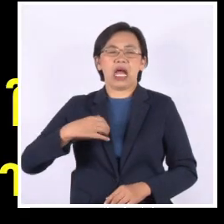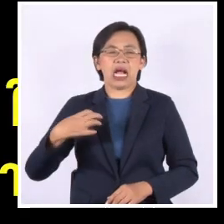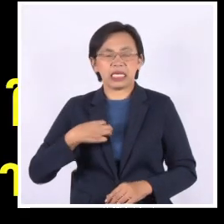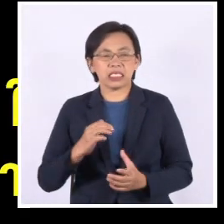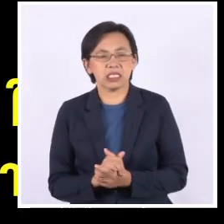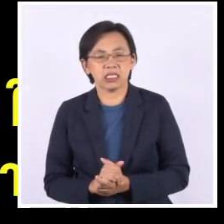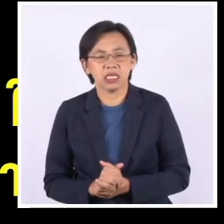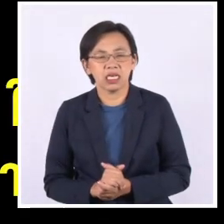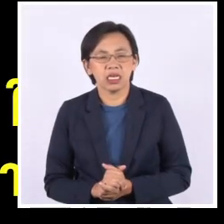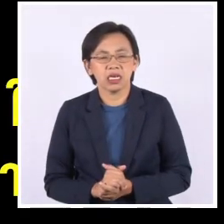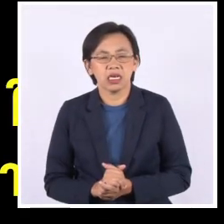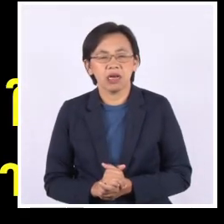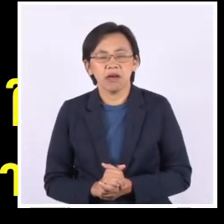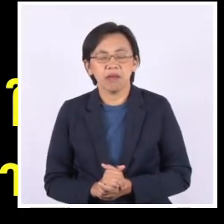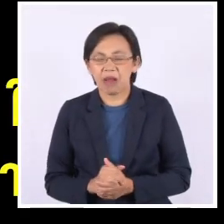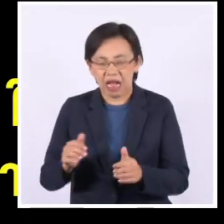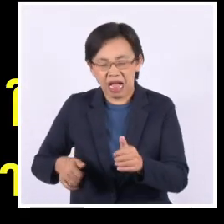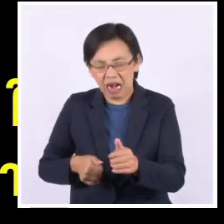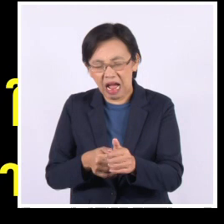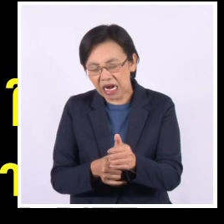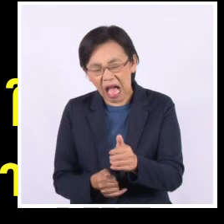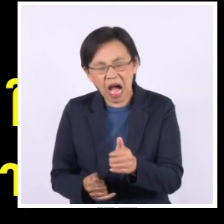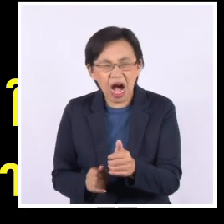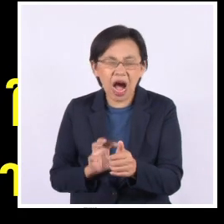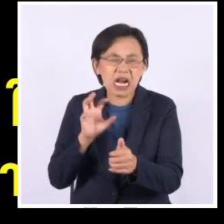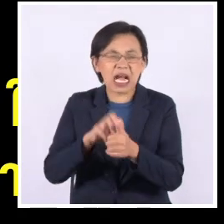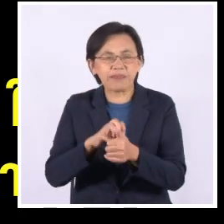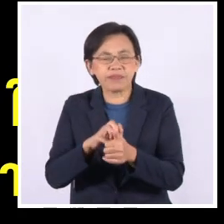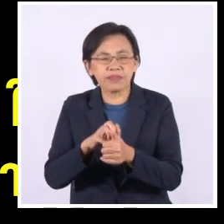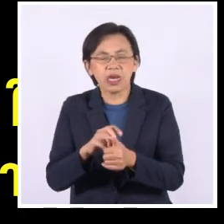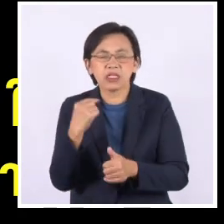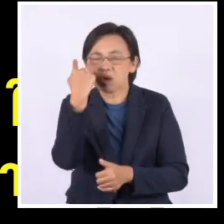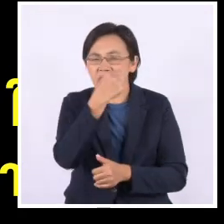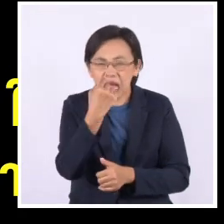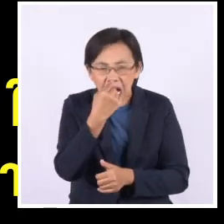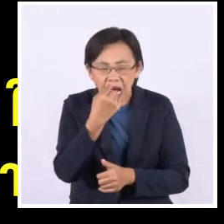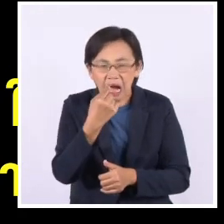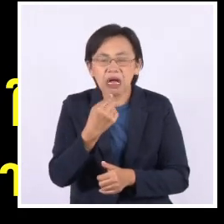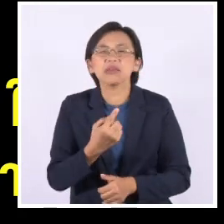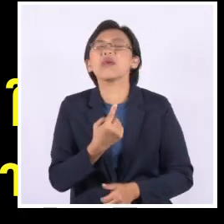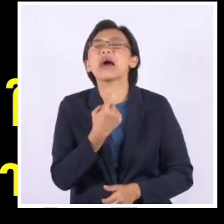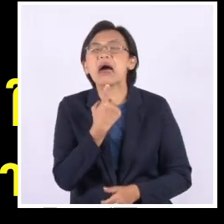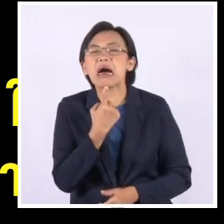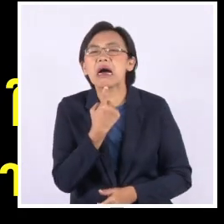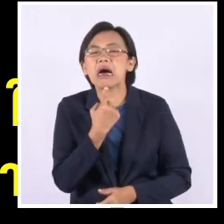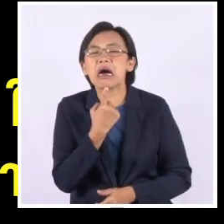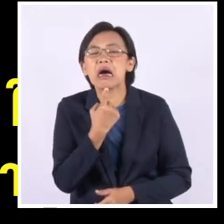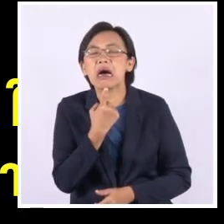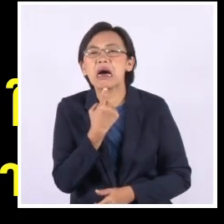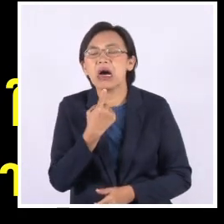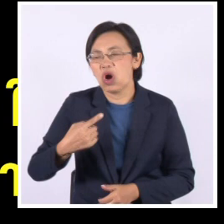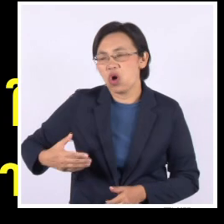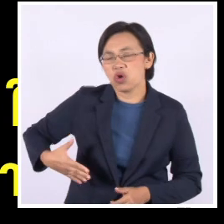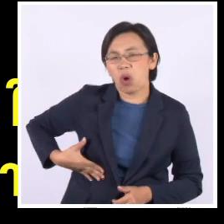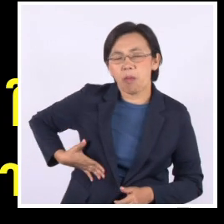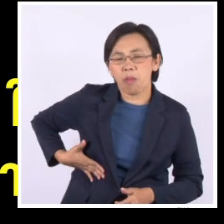ามันไปเก็บหลังบ้านกลายเป็นว่ามันย่องมาข้างหลังแล้วกระโดดงับเข้าไปตอนนี้โดนที่หน้านะคะแล้วก็ใต้คางตรงบริเวณราวนม